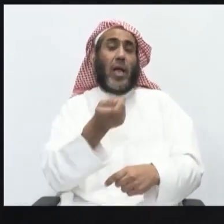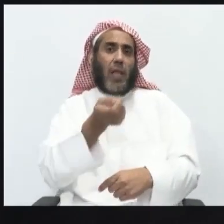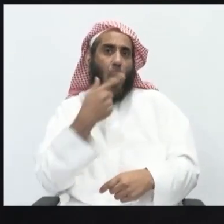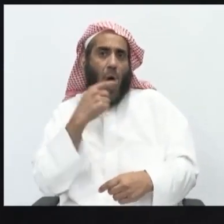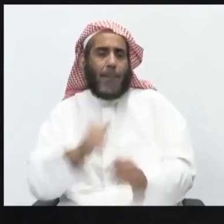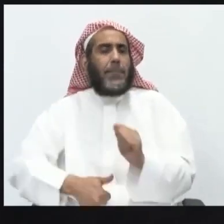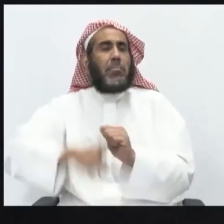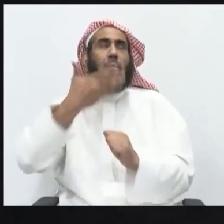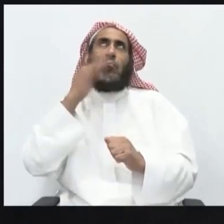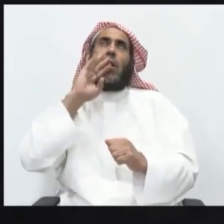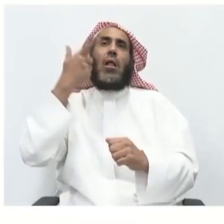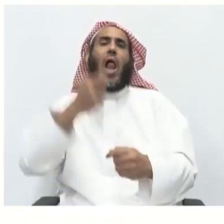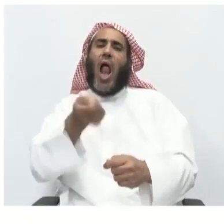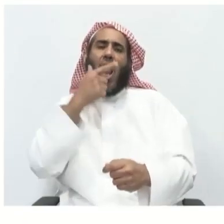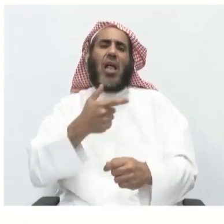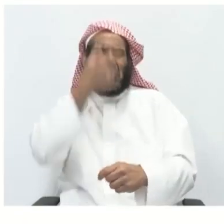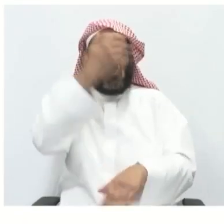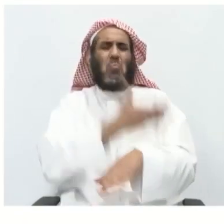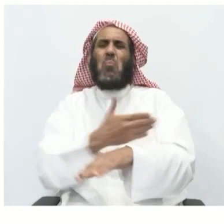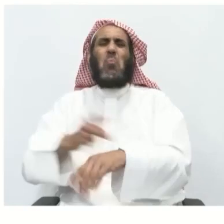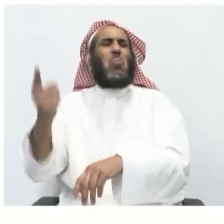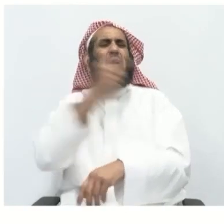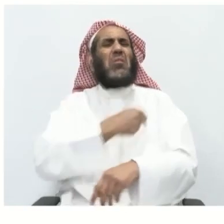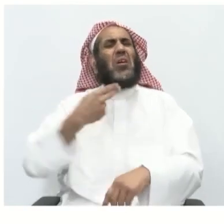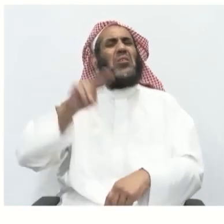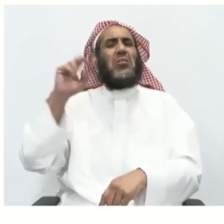بامكانه علاج مرضى الايد